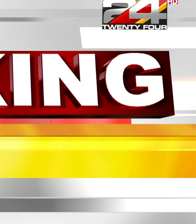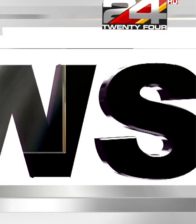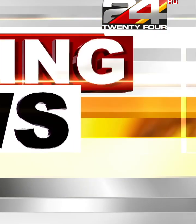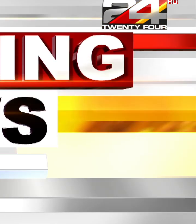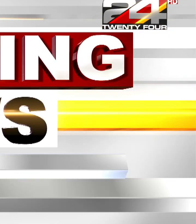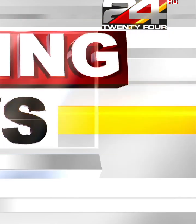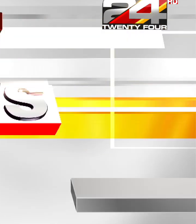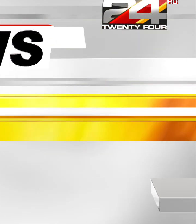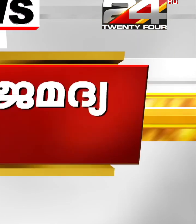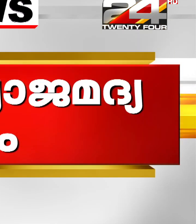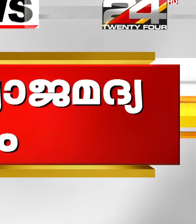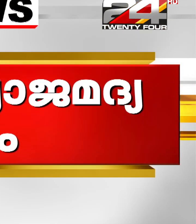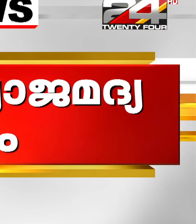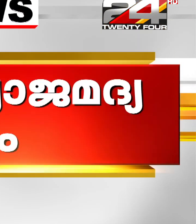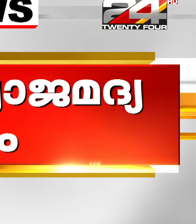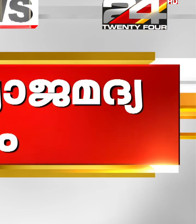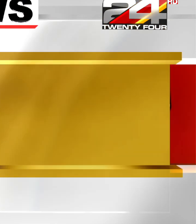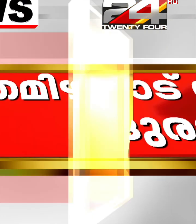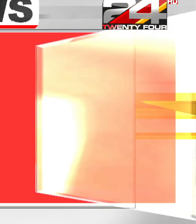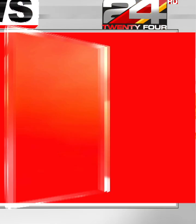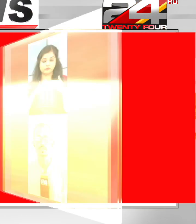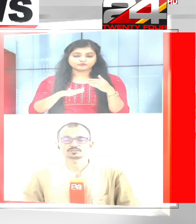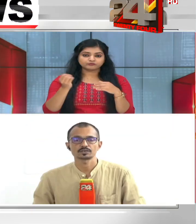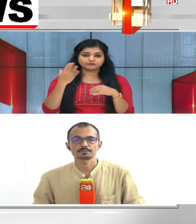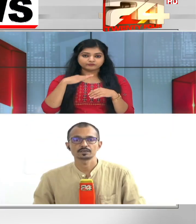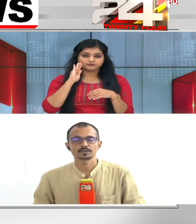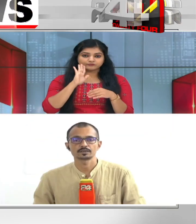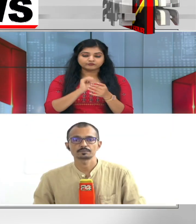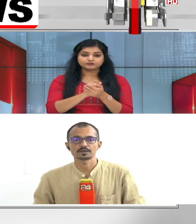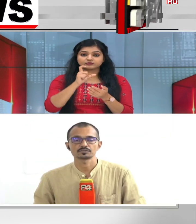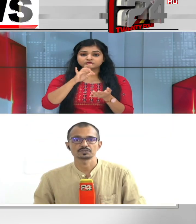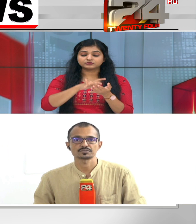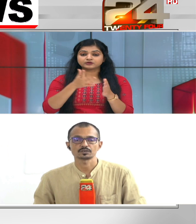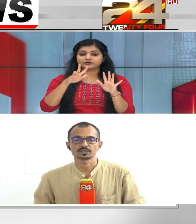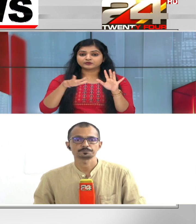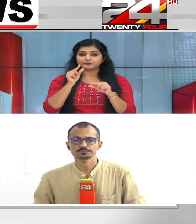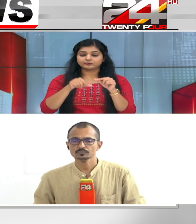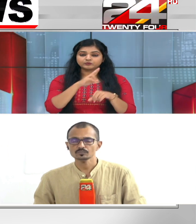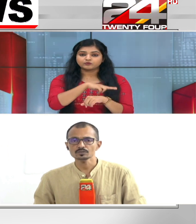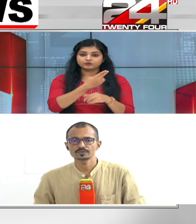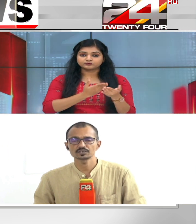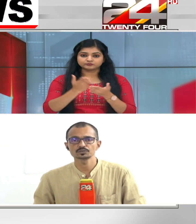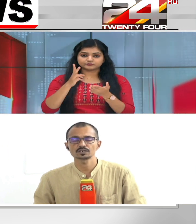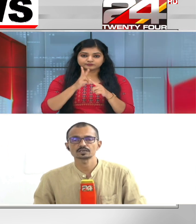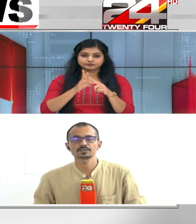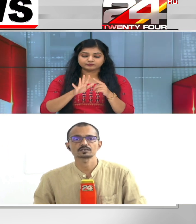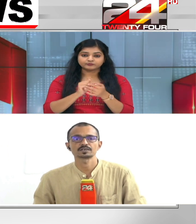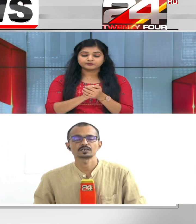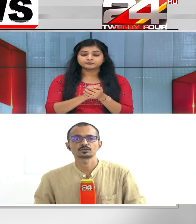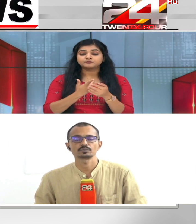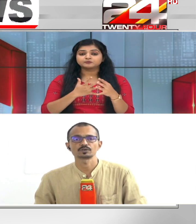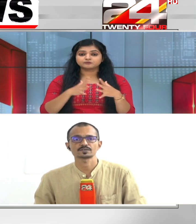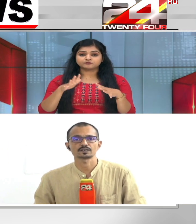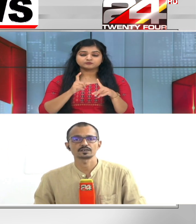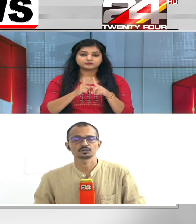പലരുടെയും നിര ഗുരുതരമായി തന്നെ തുടരുന്നു എന്നുള്ള വിവരങ്ങളാണ് നമുക്ക് ലഭിക്കുന്നത്. ചെങ്കൽപ്പേട്ടിൽ 8 പേരാണ് ചികിത്സയിലുള്ളത്. വലിയ തോതിലുള്ള നടപടിക്രമങ്ങളിലേക്ക്